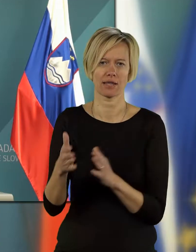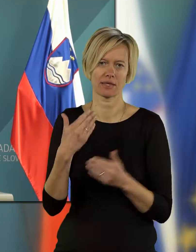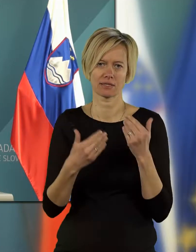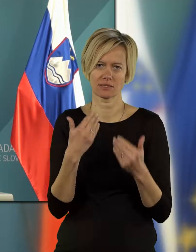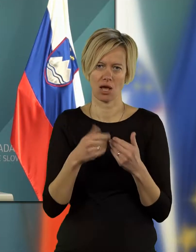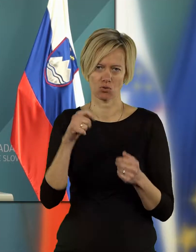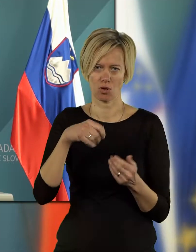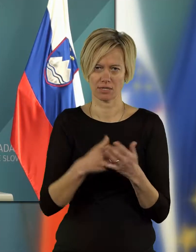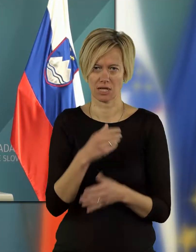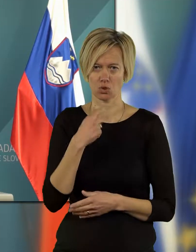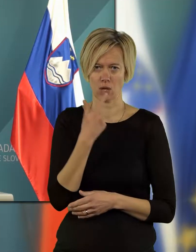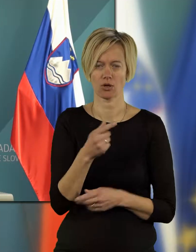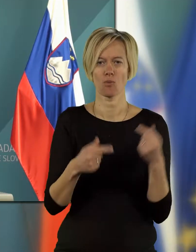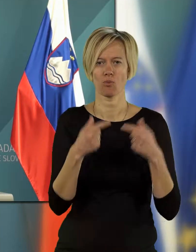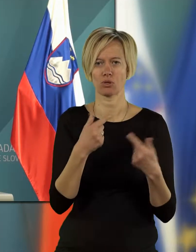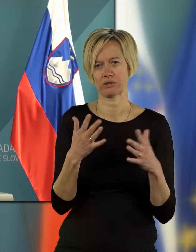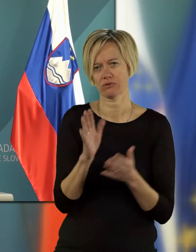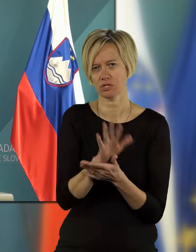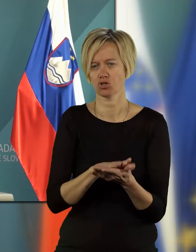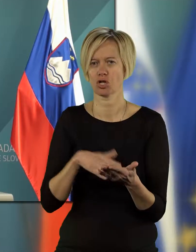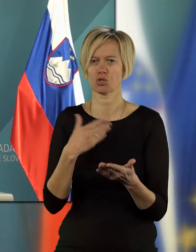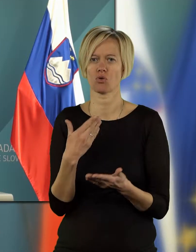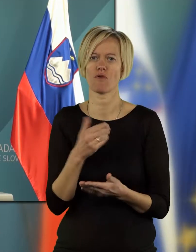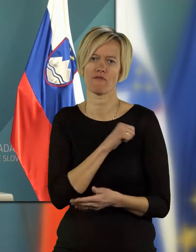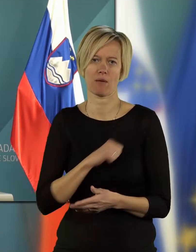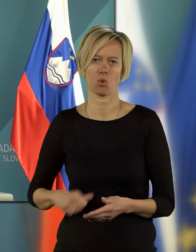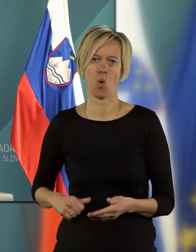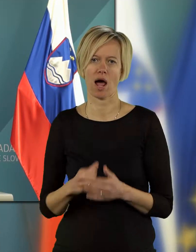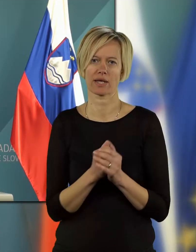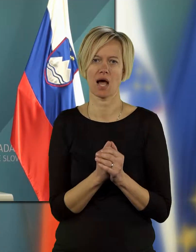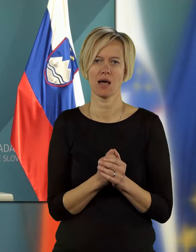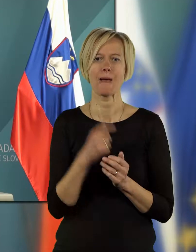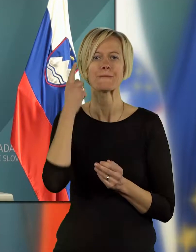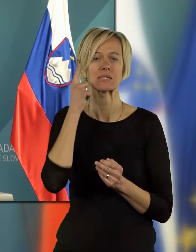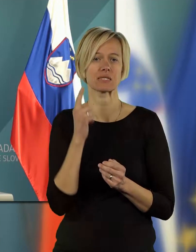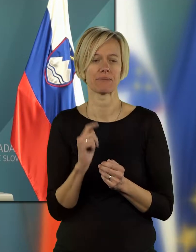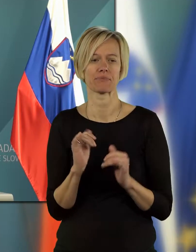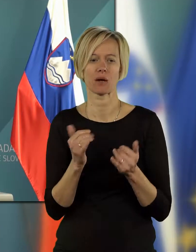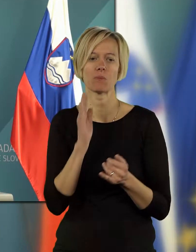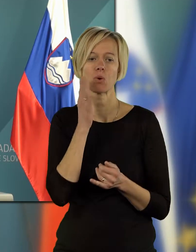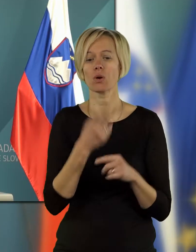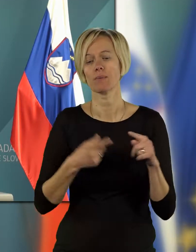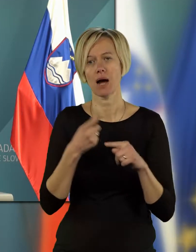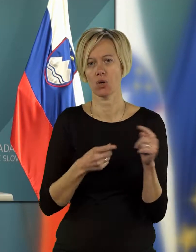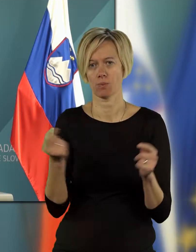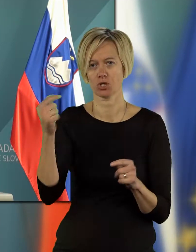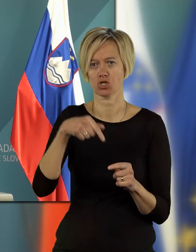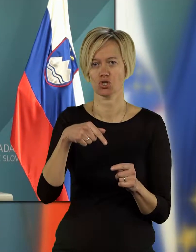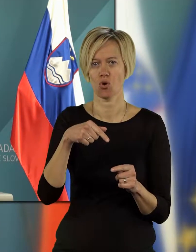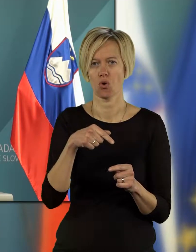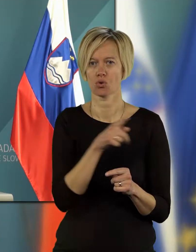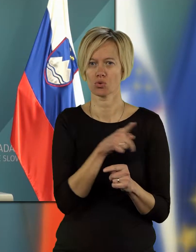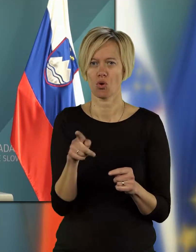redna seja odbora za zunanjo politiko nekje v začetku februarja, tako da mislim, da bo